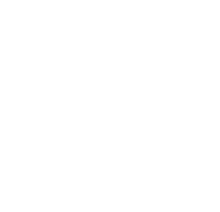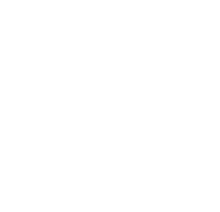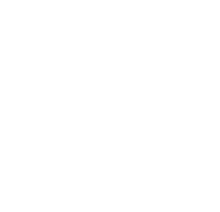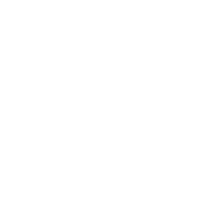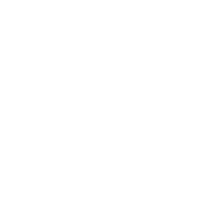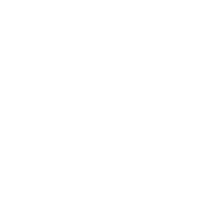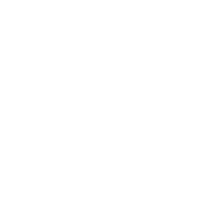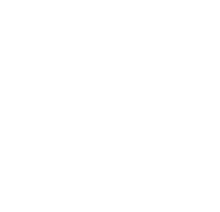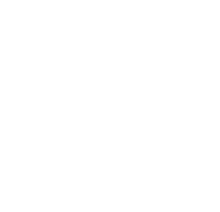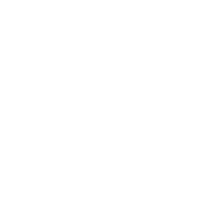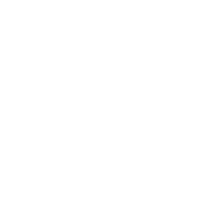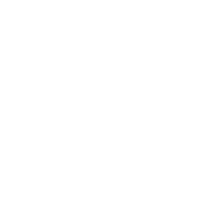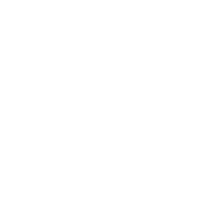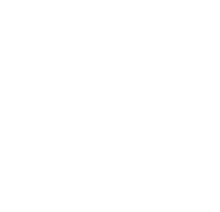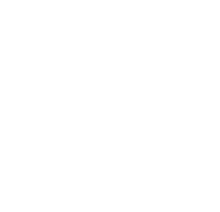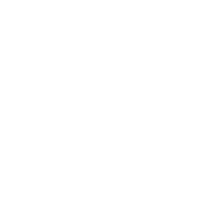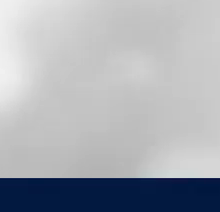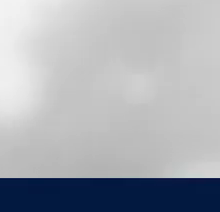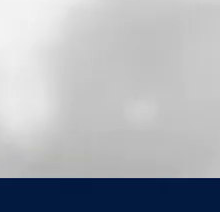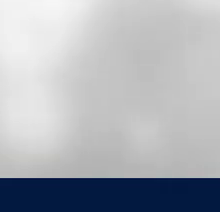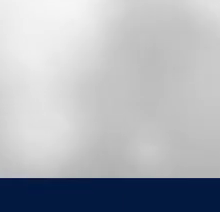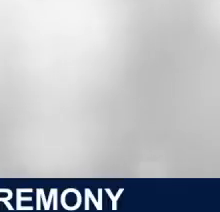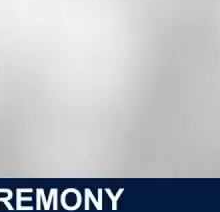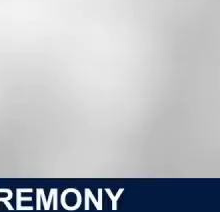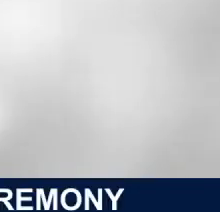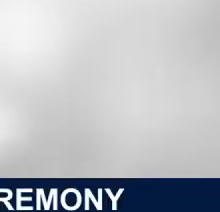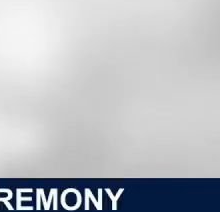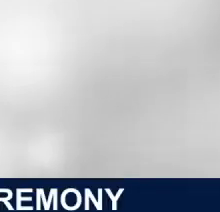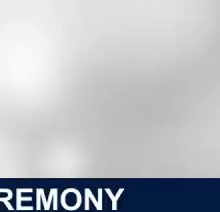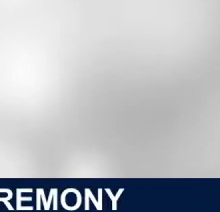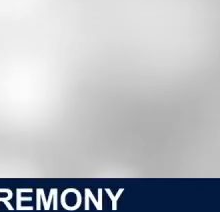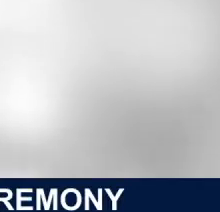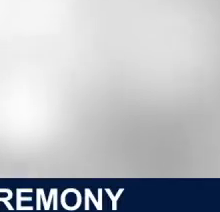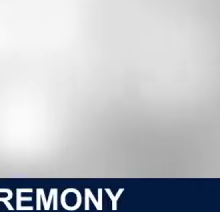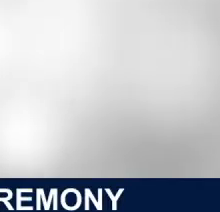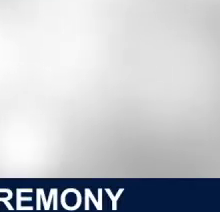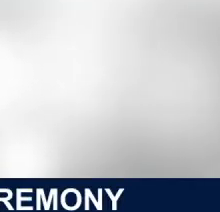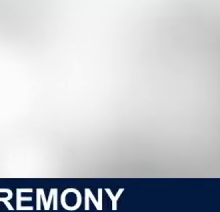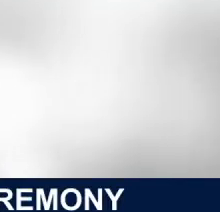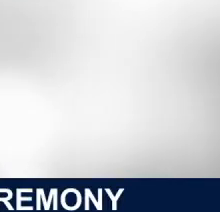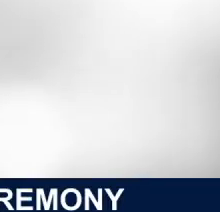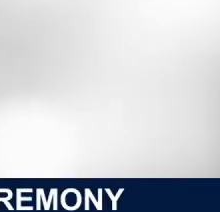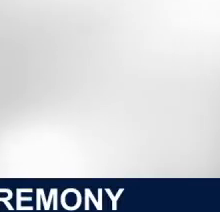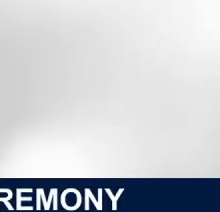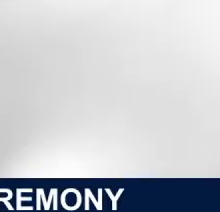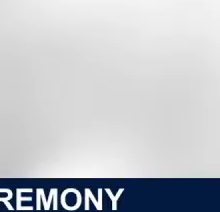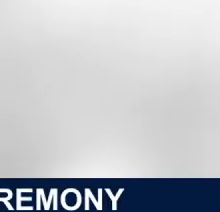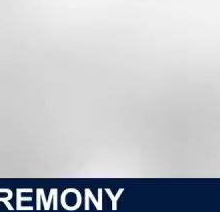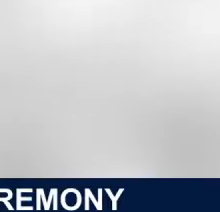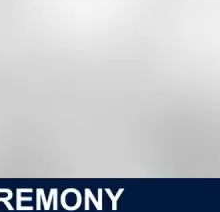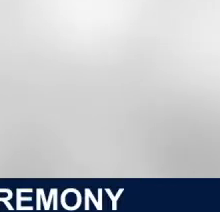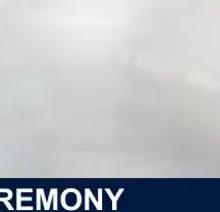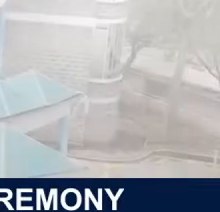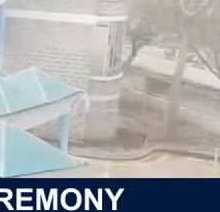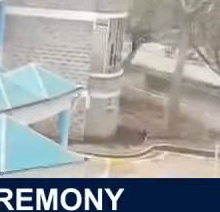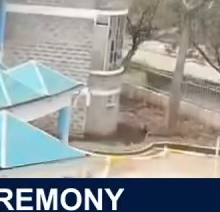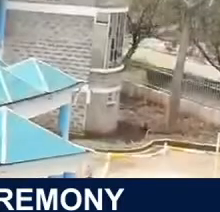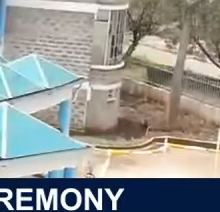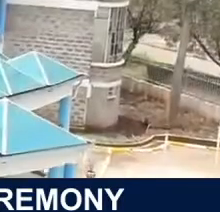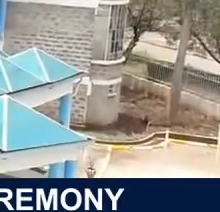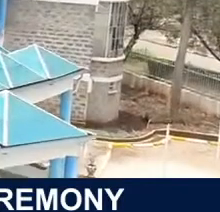University Council and Senate wish to announce that the 49th graduation ceremony will be held virtually on Friday, 23rd